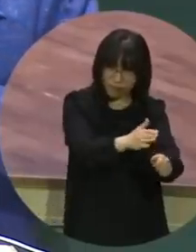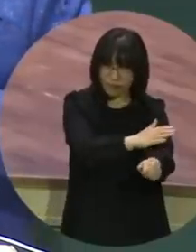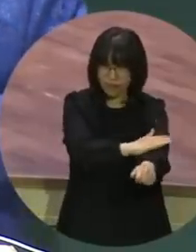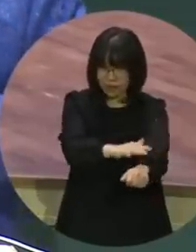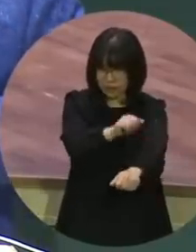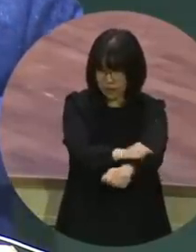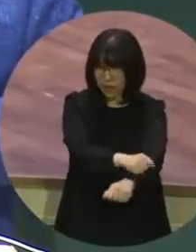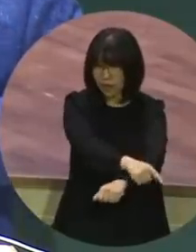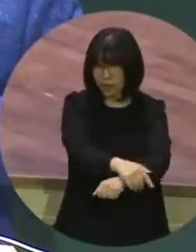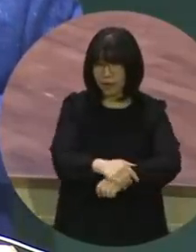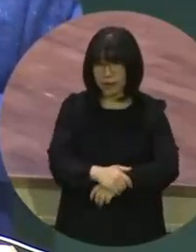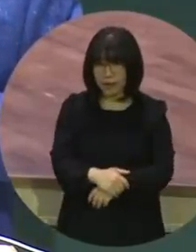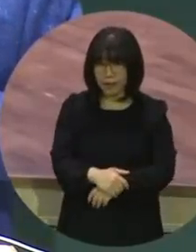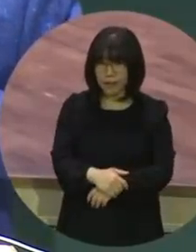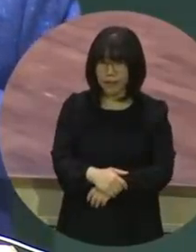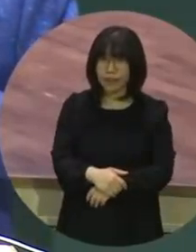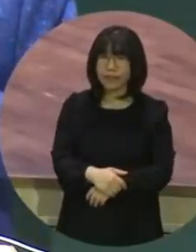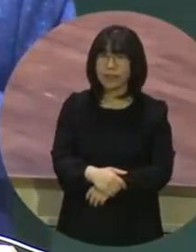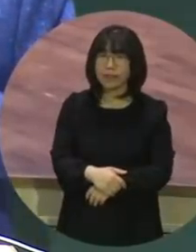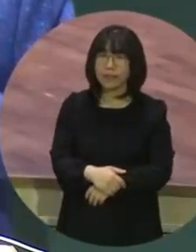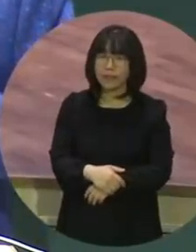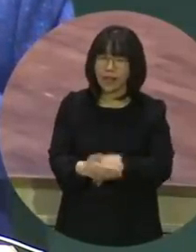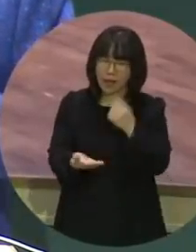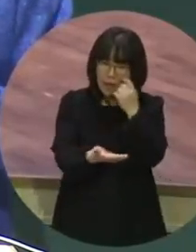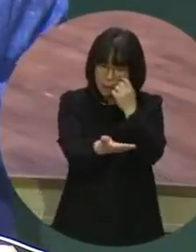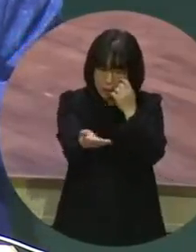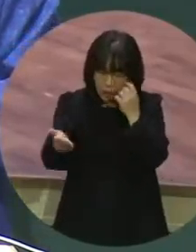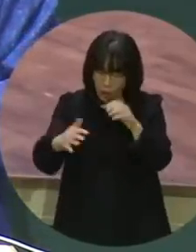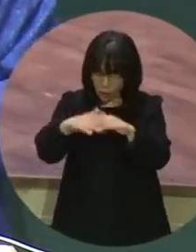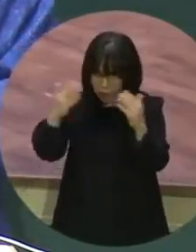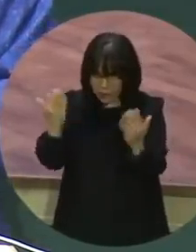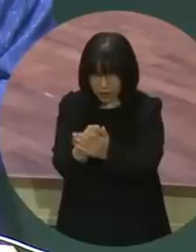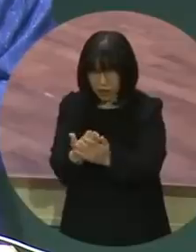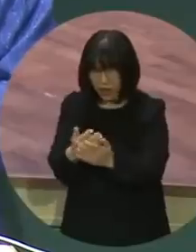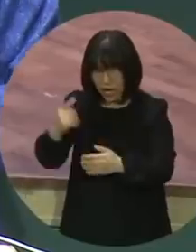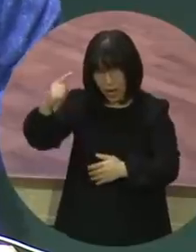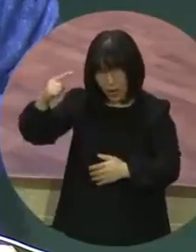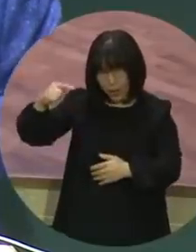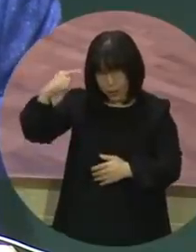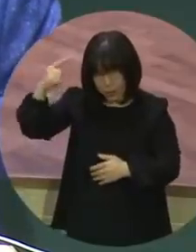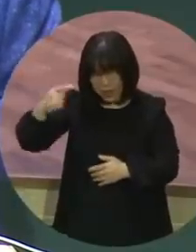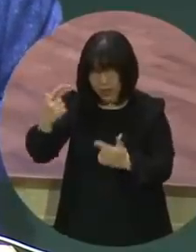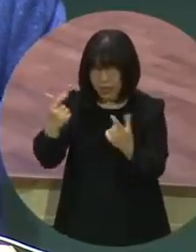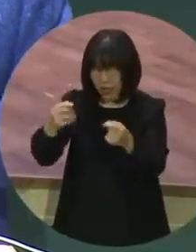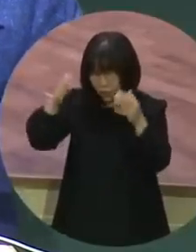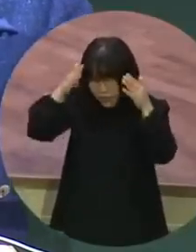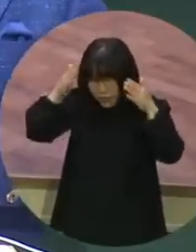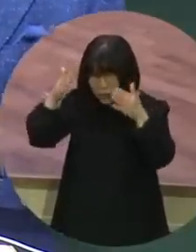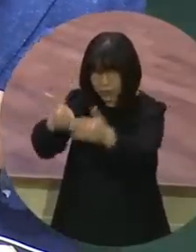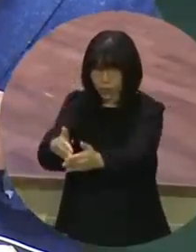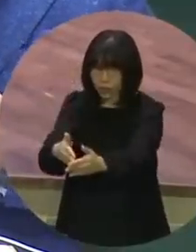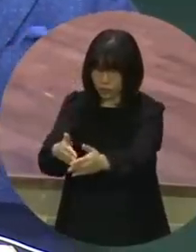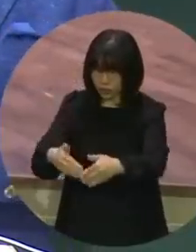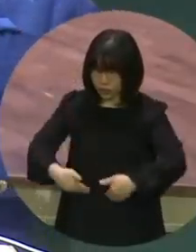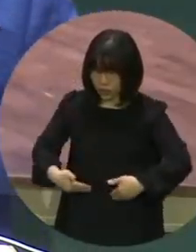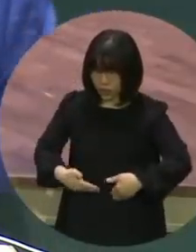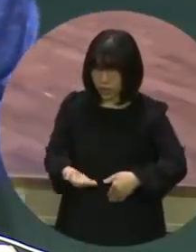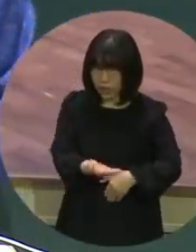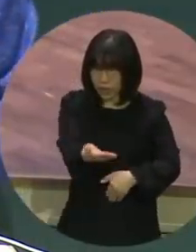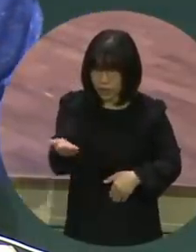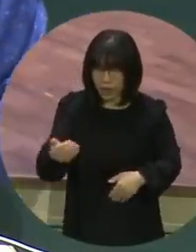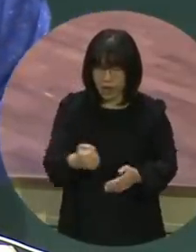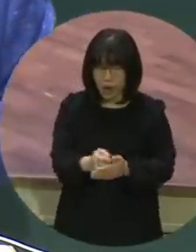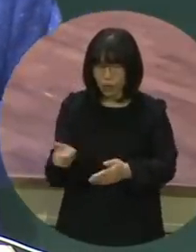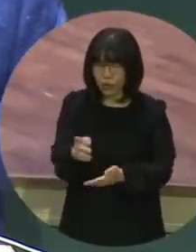거기서 성부가 나옵니다. 미쳐도 될까 말까인데 야 미치니 그 분야의 전문가가 될 수 있나? 맨날 심부름이라고